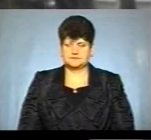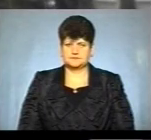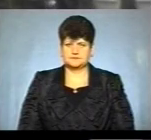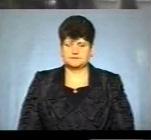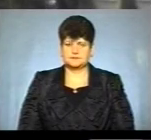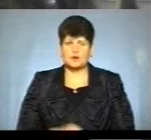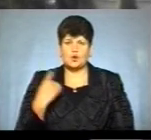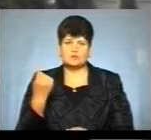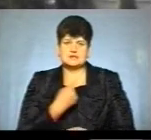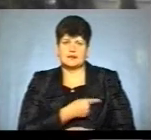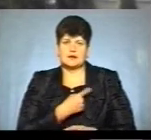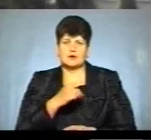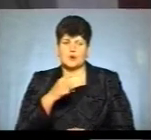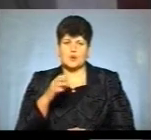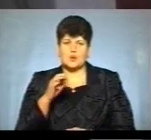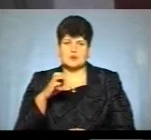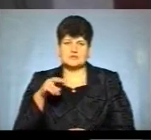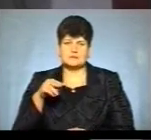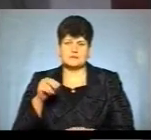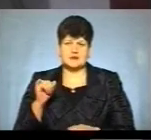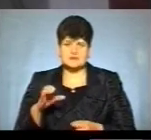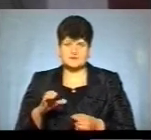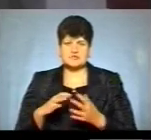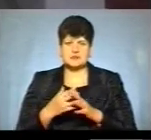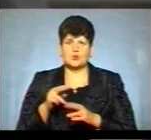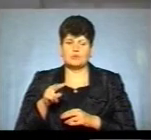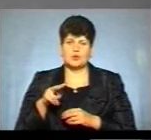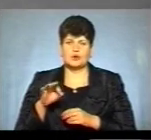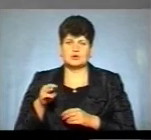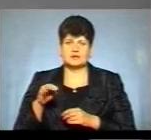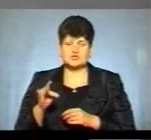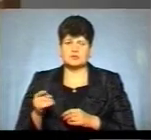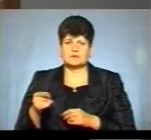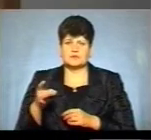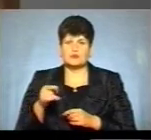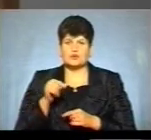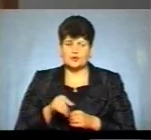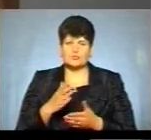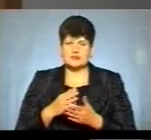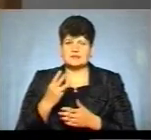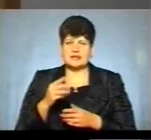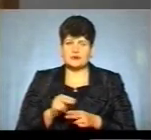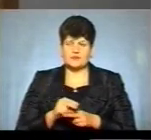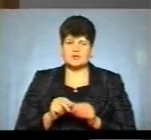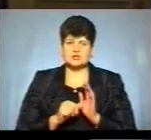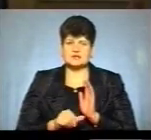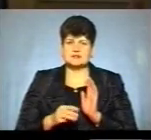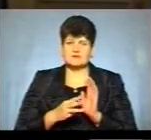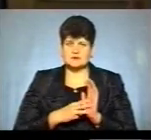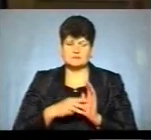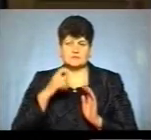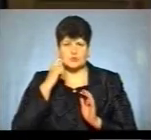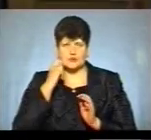Це обласна лікарня хоспіс у селі Плотича Тернопільського району. У ньому 3 місяці перебуває на лікуванні 68-річна